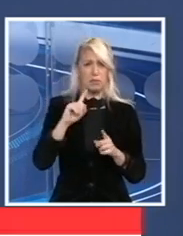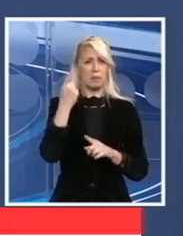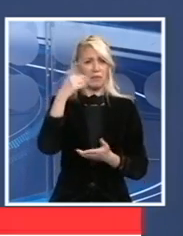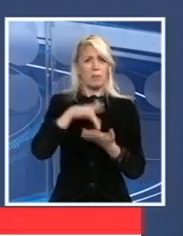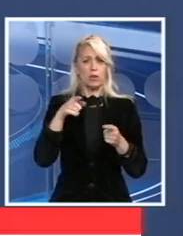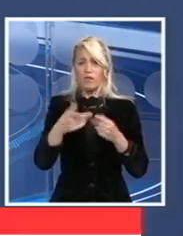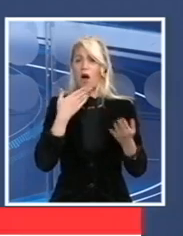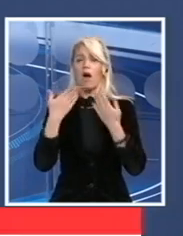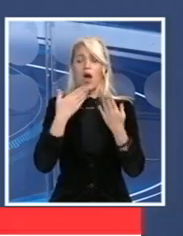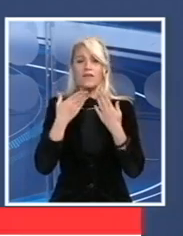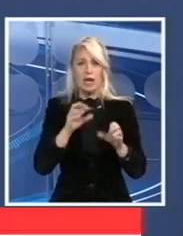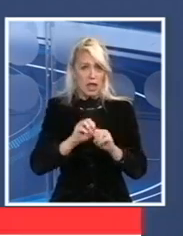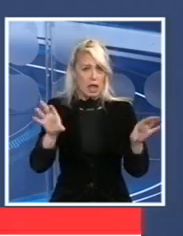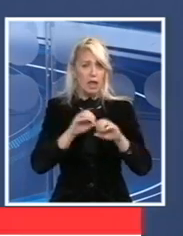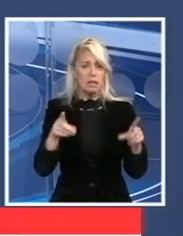da